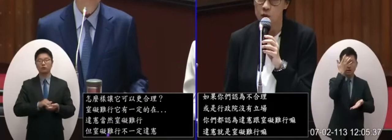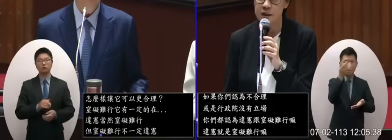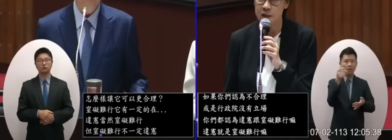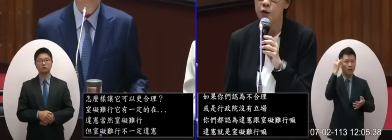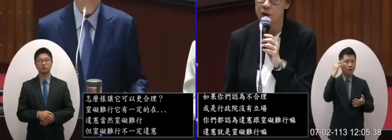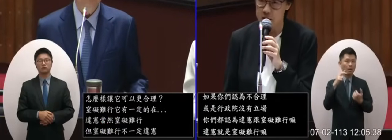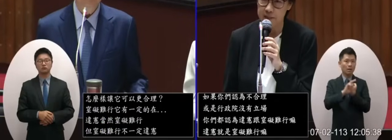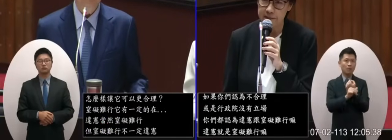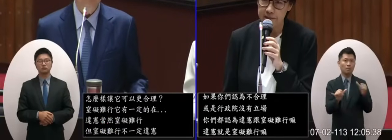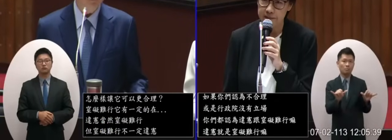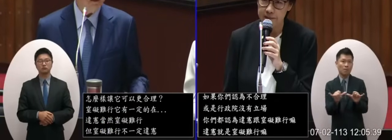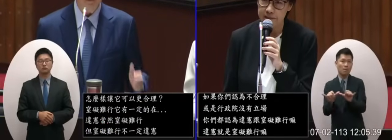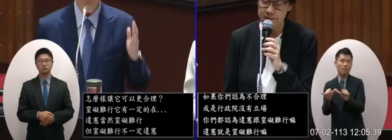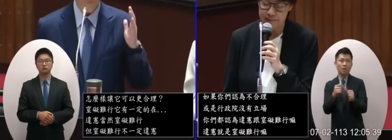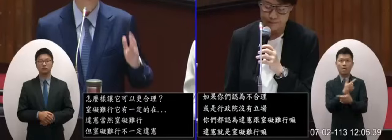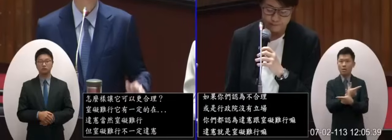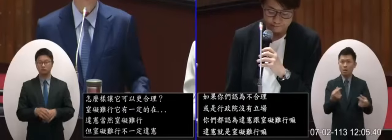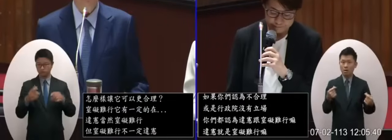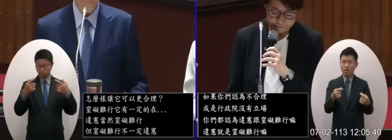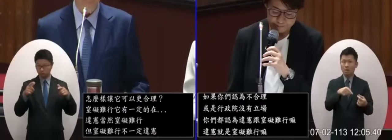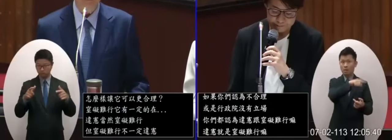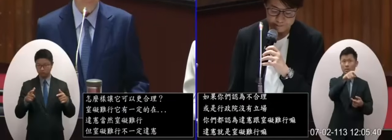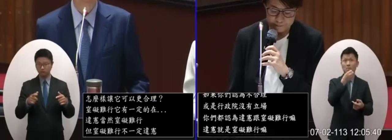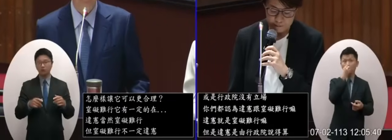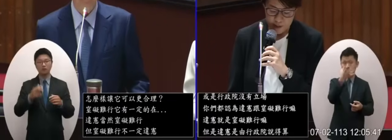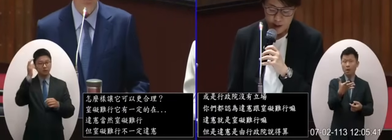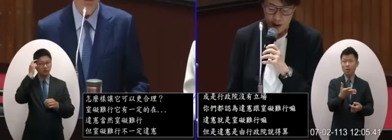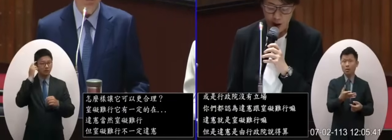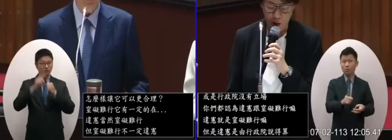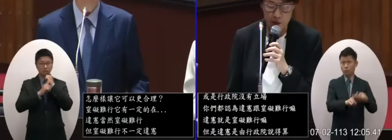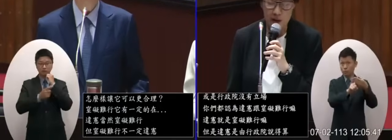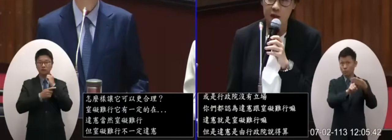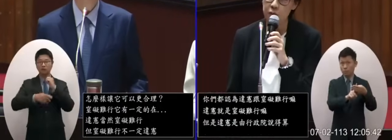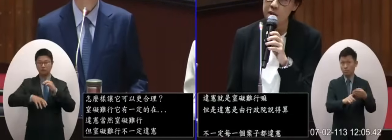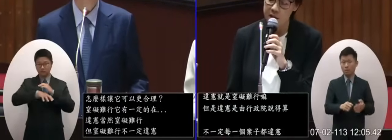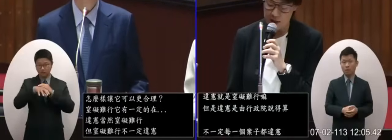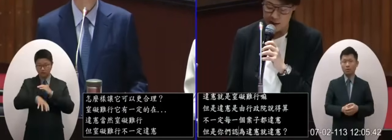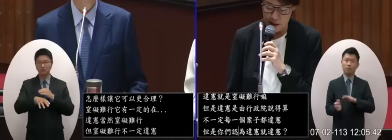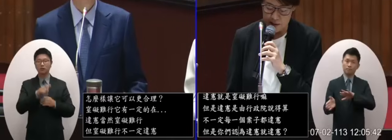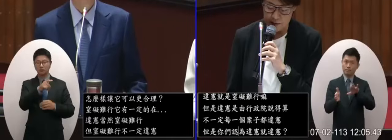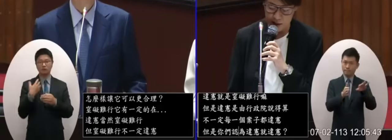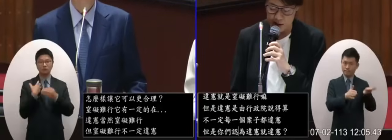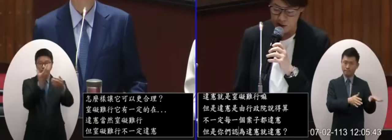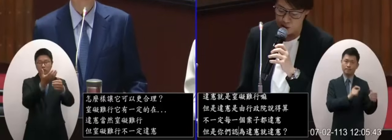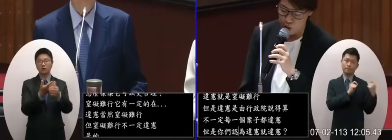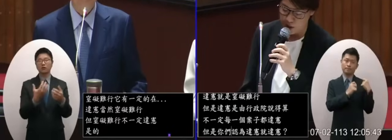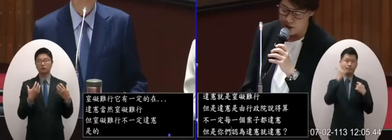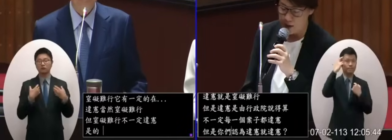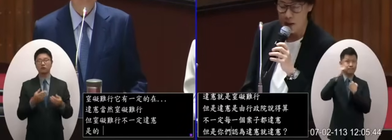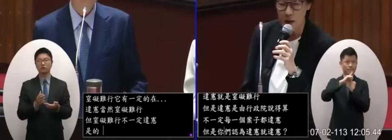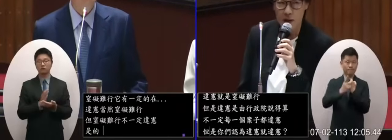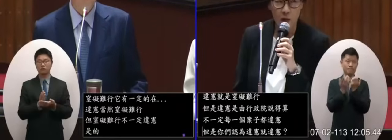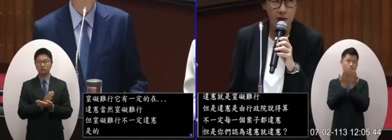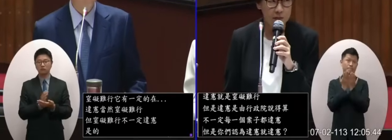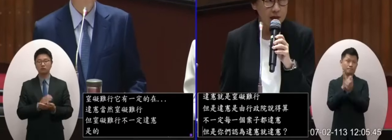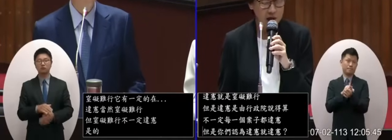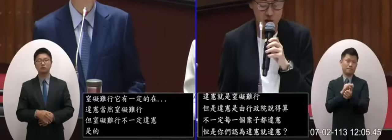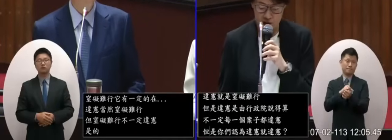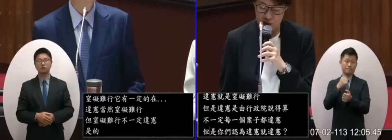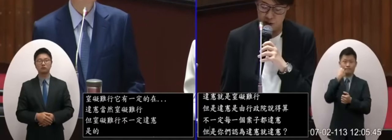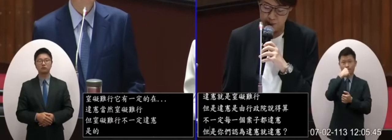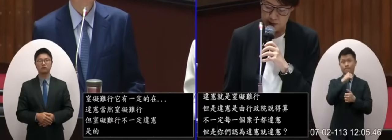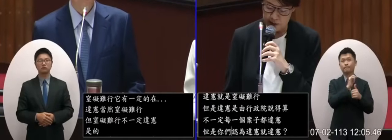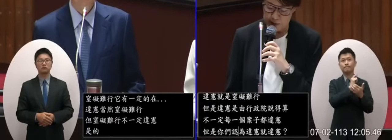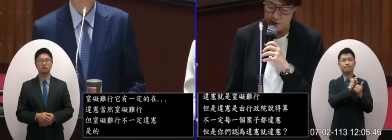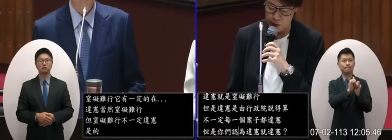你们认为违宪就违宪。 不是，这要经过宪法法庭来做诉讼。 好，我们现在最近在上宪法课，我们突然间台湾大家